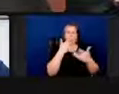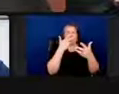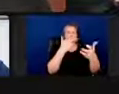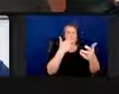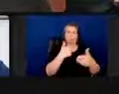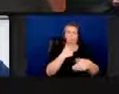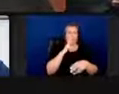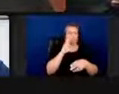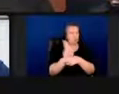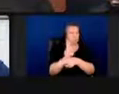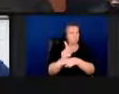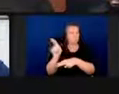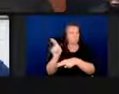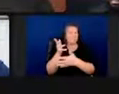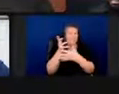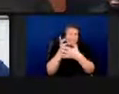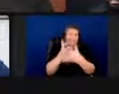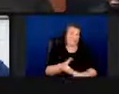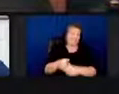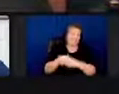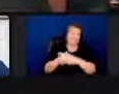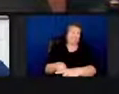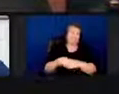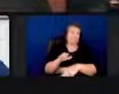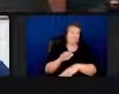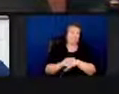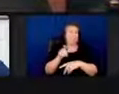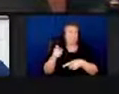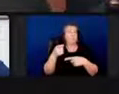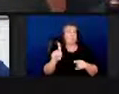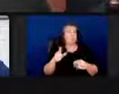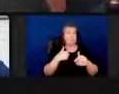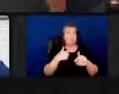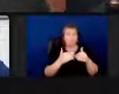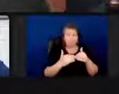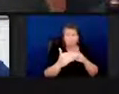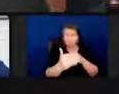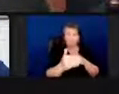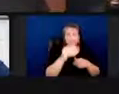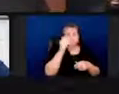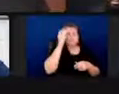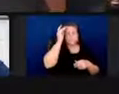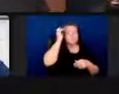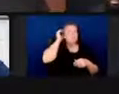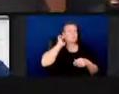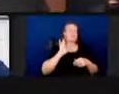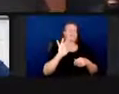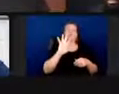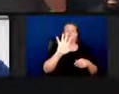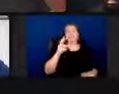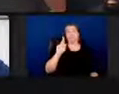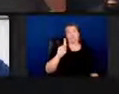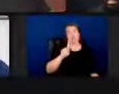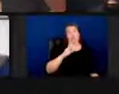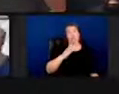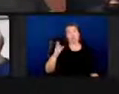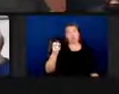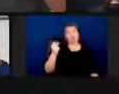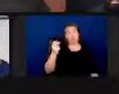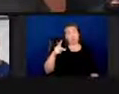نحن سنقوم باستخدام طبعا الخبراء في هذا المجال. أنا أيضا أود أن أتحدث عن